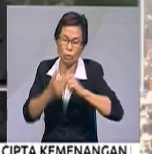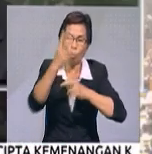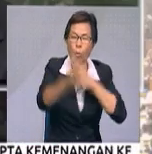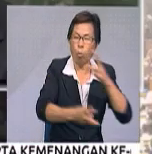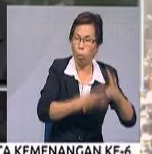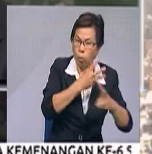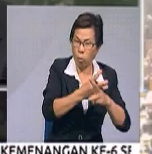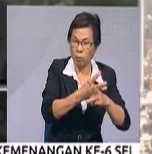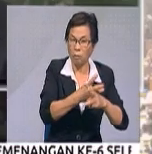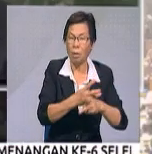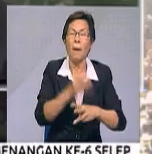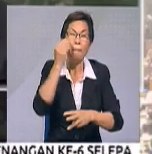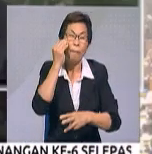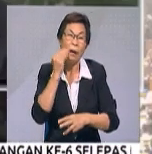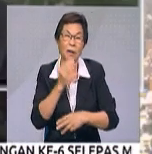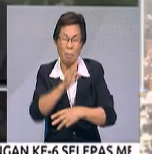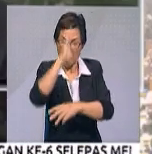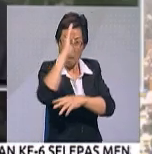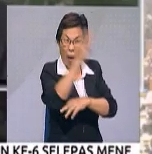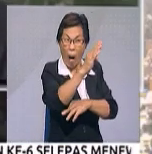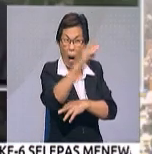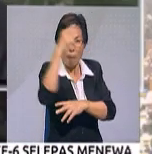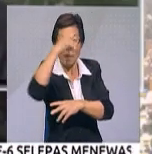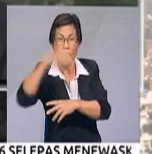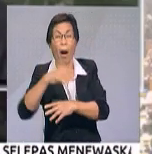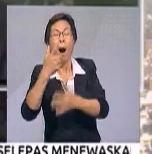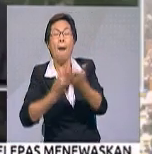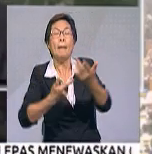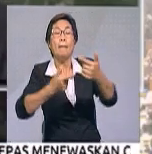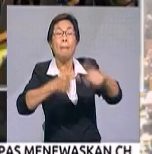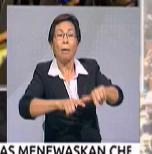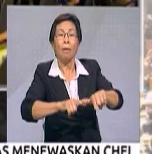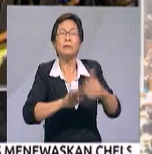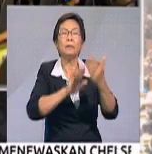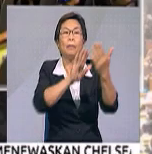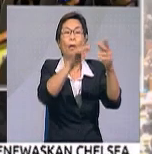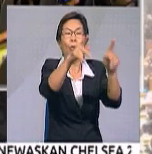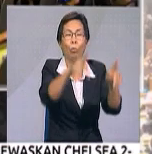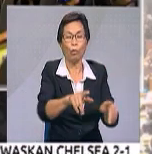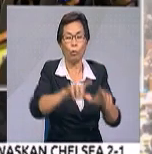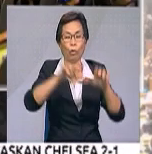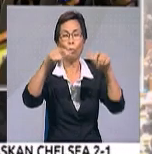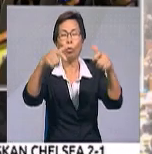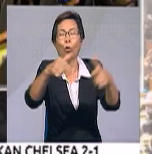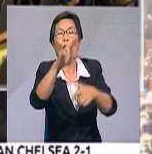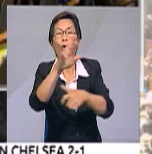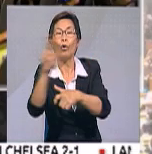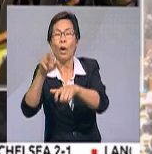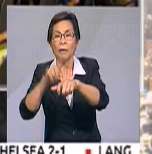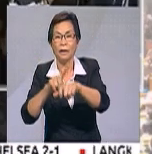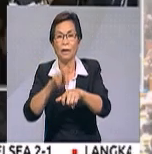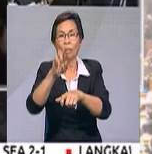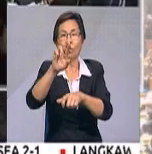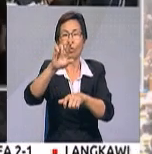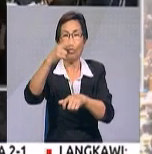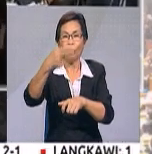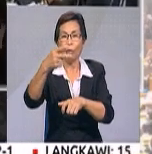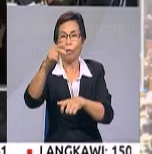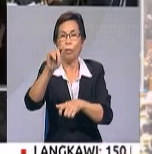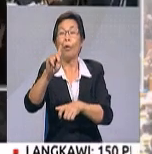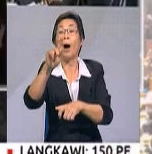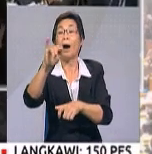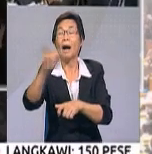sedunia. Beliau turut membidas Myanmar atas apa yang berlaku terhadap nasib golongan Rohingya di wilayah Rakhine.